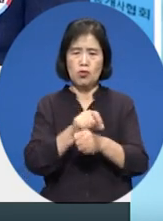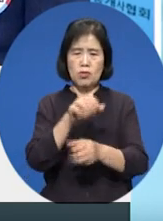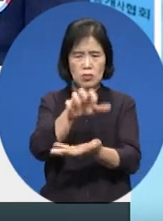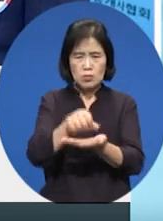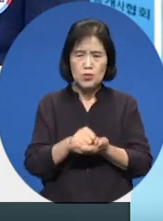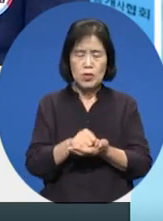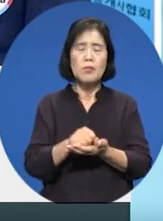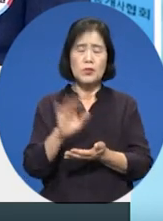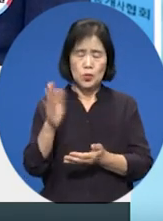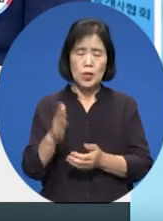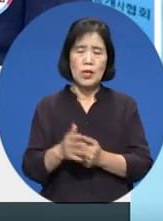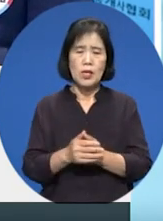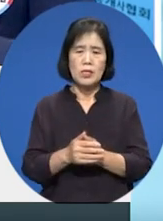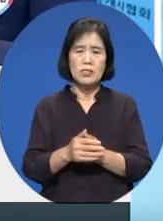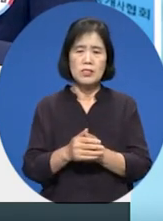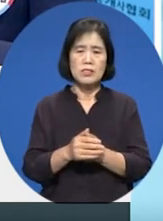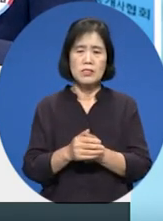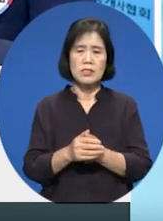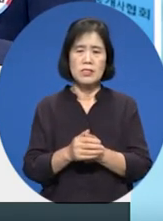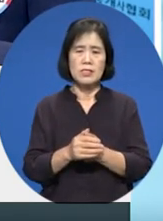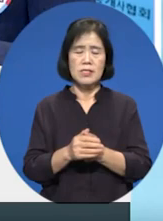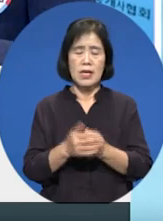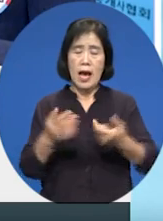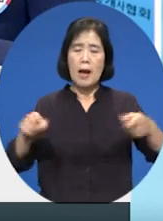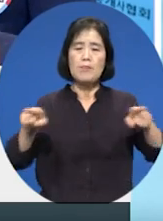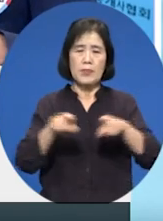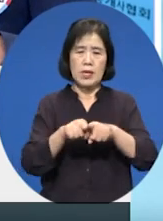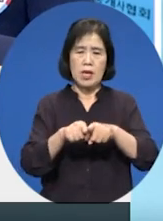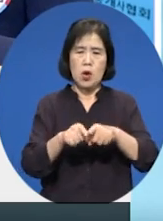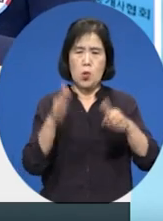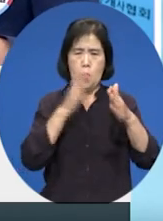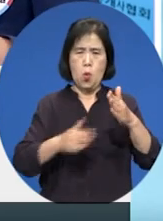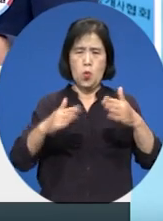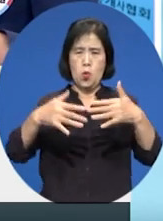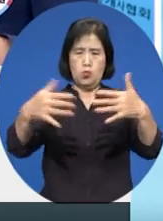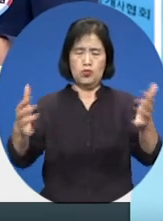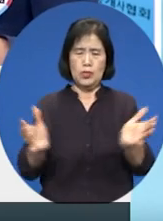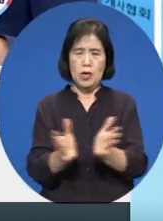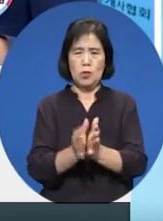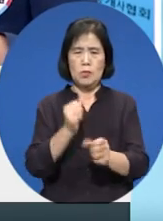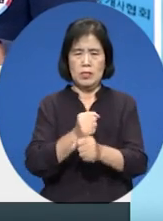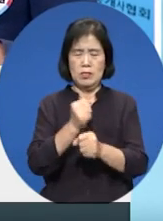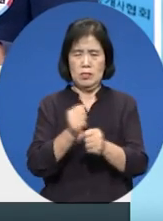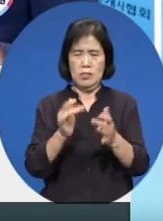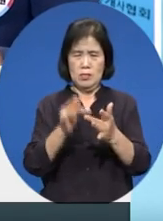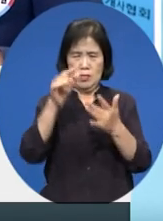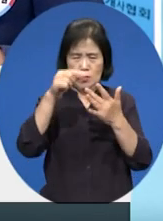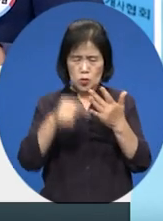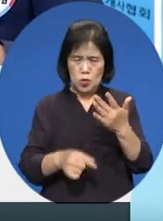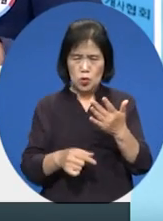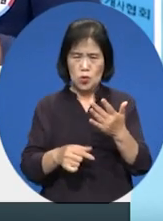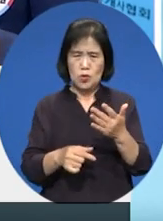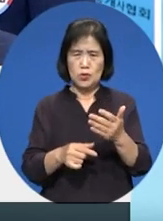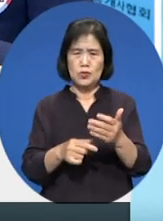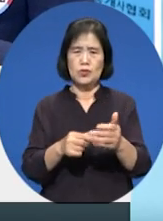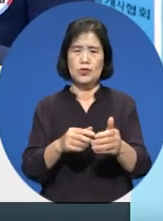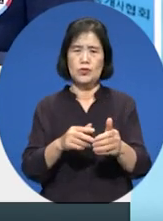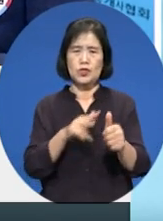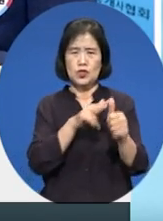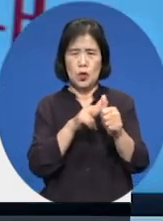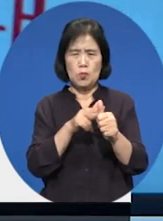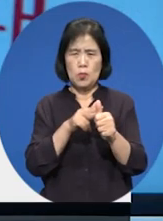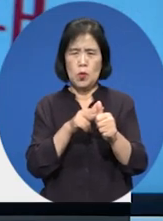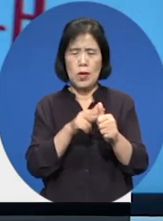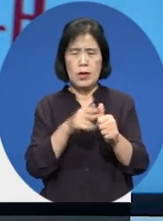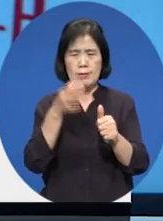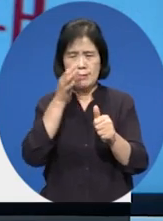그래서 이것들을 같이 지금 뭐 만들어가는 플랫폼으로 해서 정보가 굉장히 유연하게